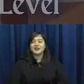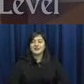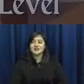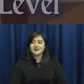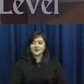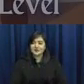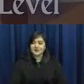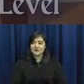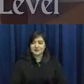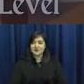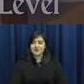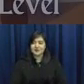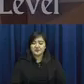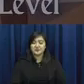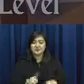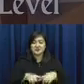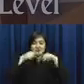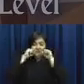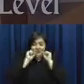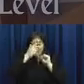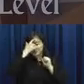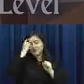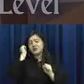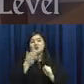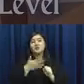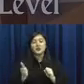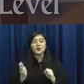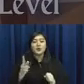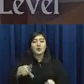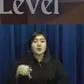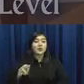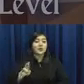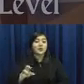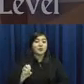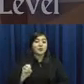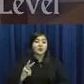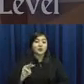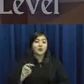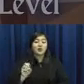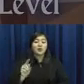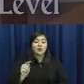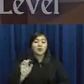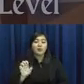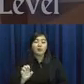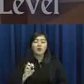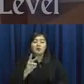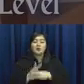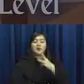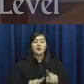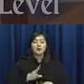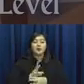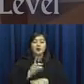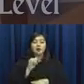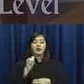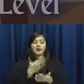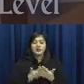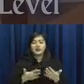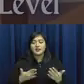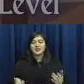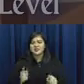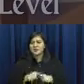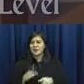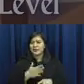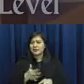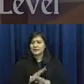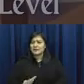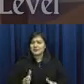kasi, promotion ng sanlibutan, pero yung ipromote tuloy, yung spiritual na bagay na ginagawa, yung tuloy ang ayaw i-post. Yan.